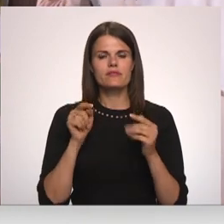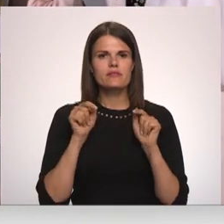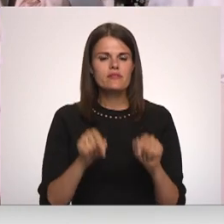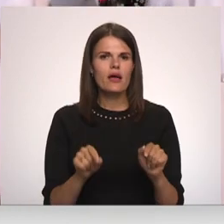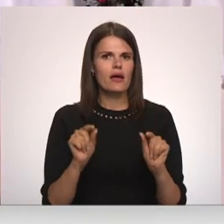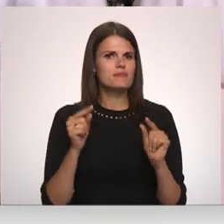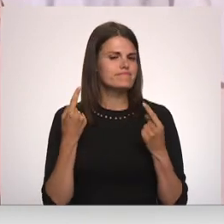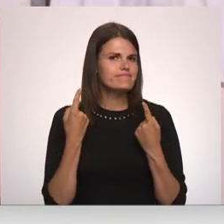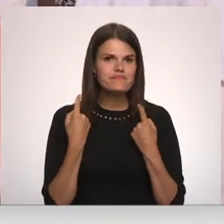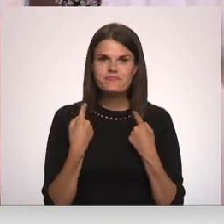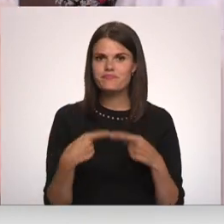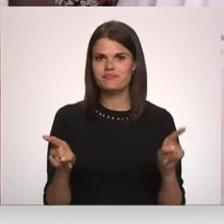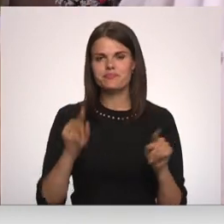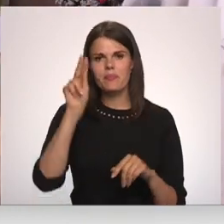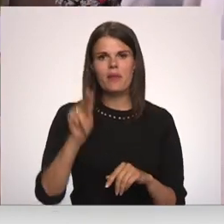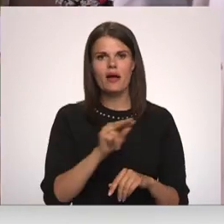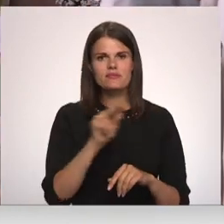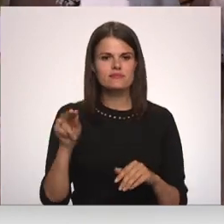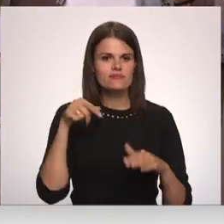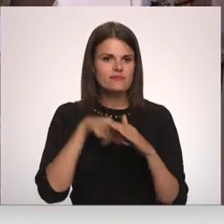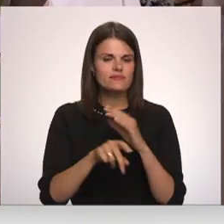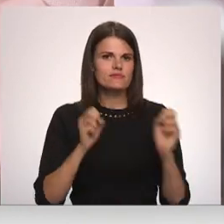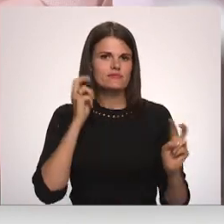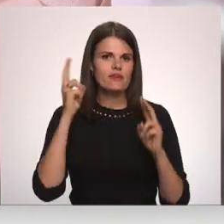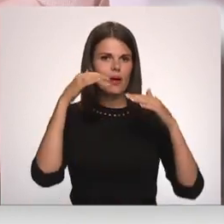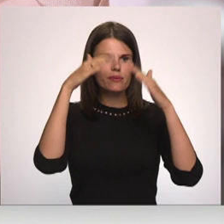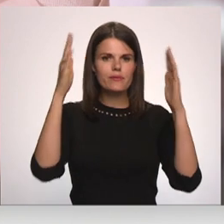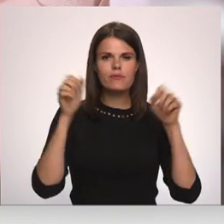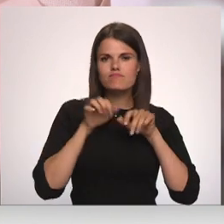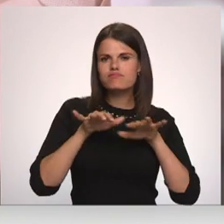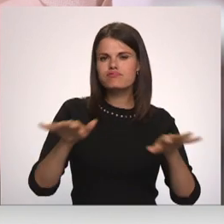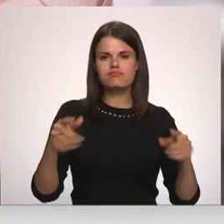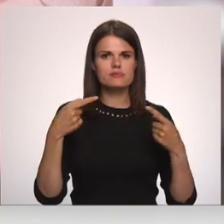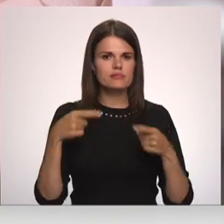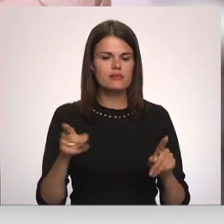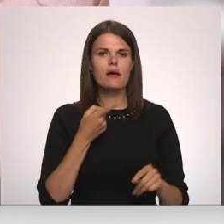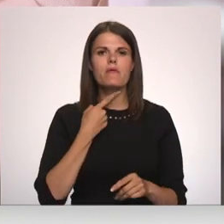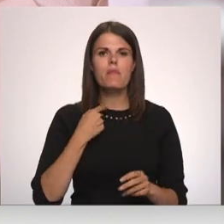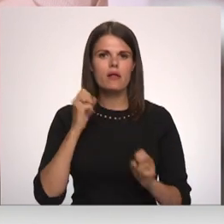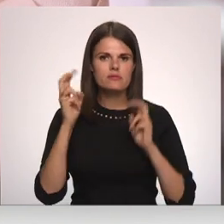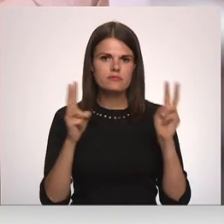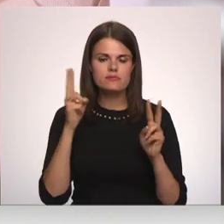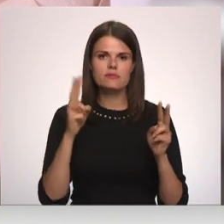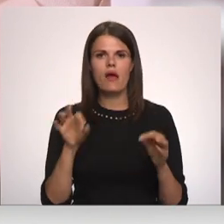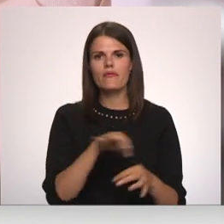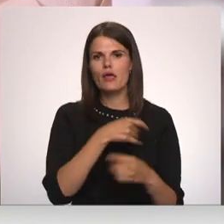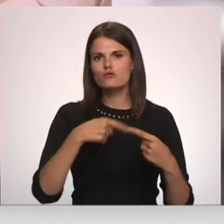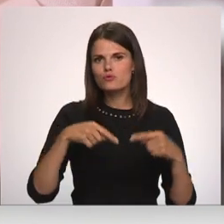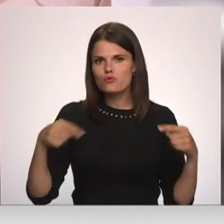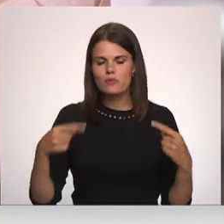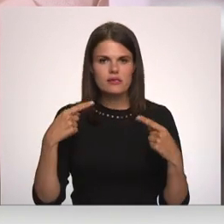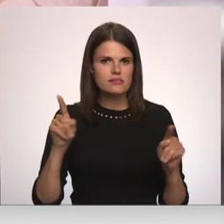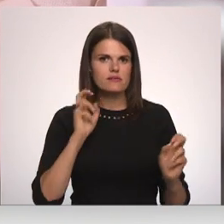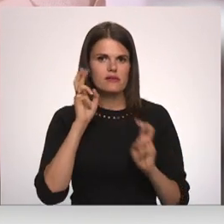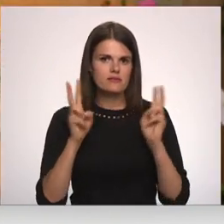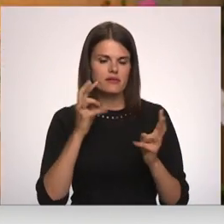sagaidīt. Bet baznīcas velves tomēr savādāk pieņem gan balsi, gan instrumentus. Un tā ir, manuprāt, ļoti